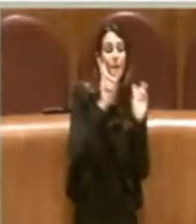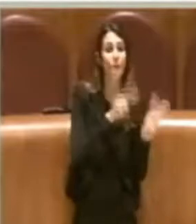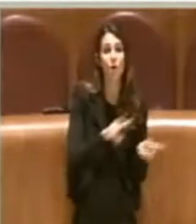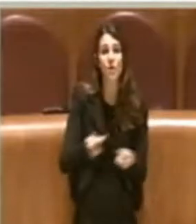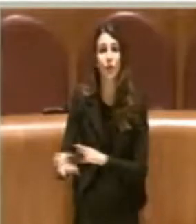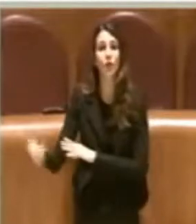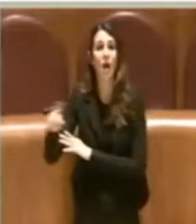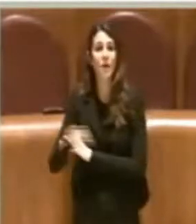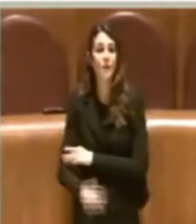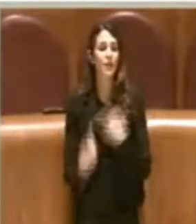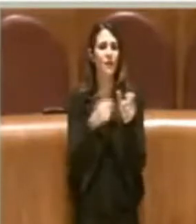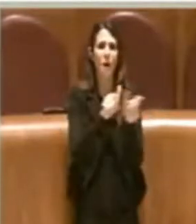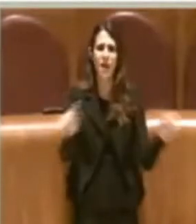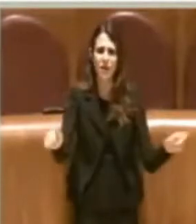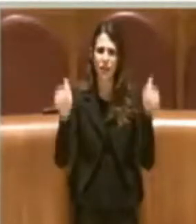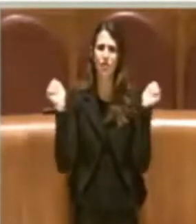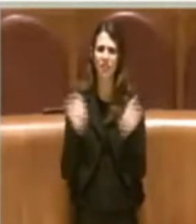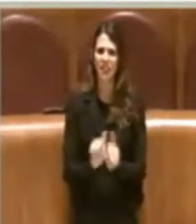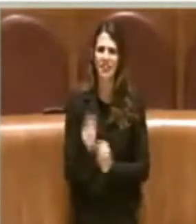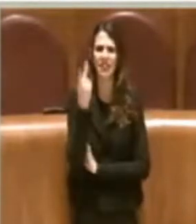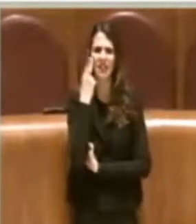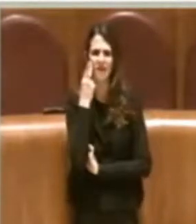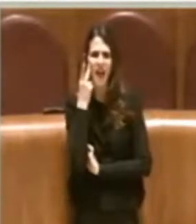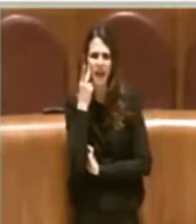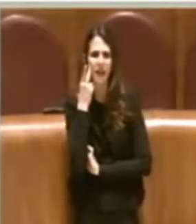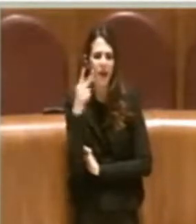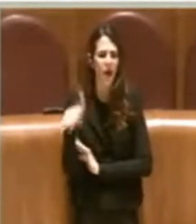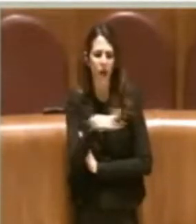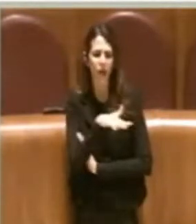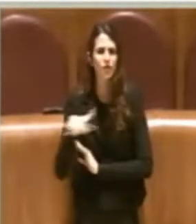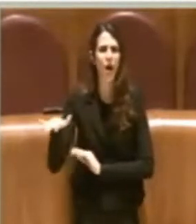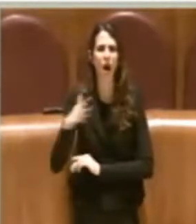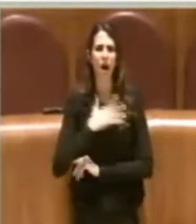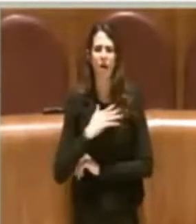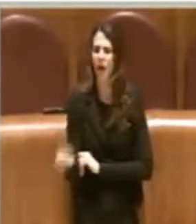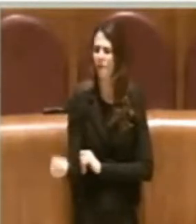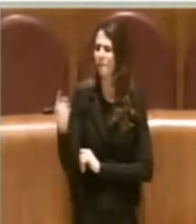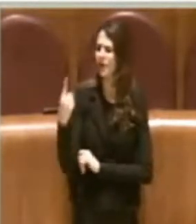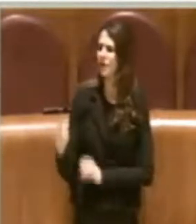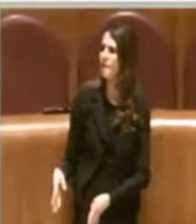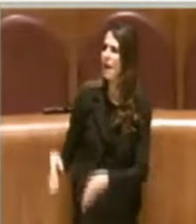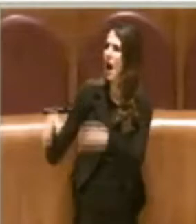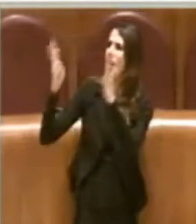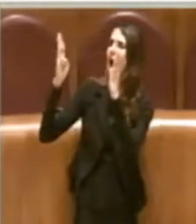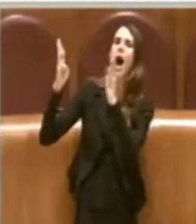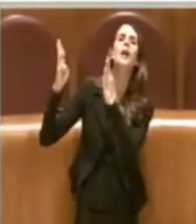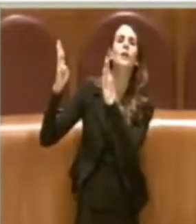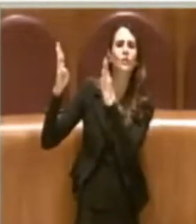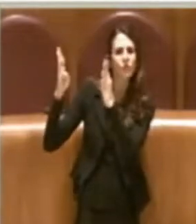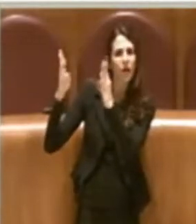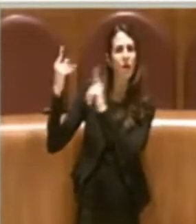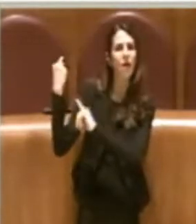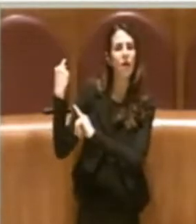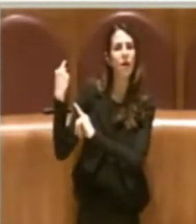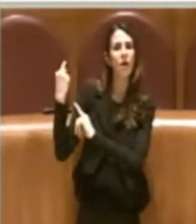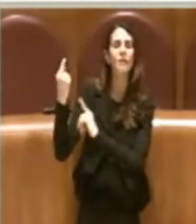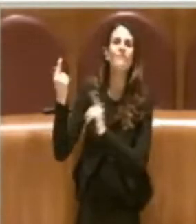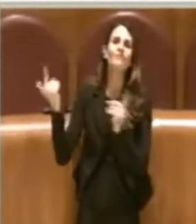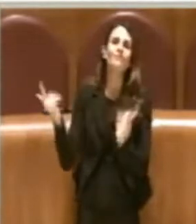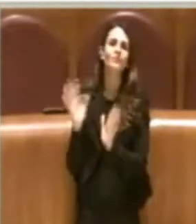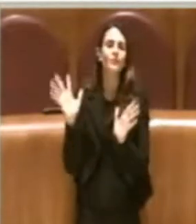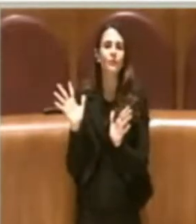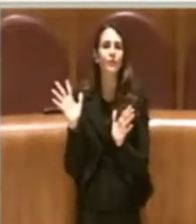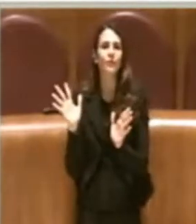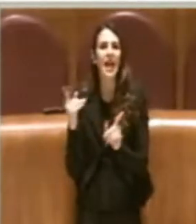veder sorgere palazzi nei loro quartieri, vedano anche corrispondersi quello che è diciamo